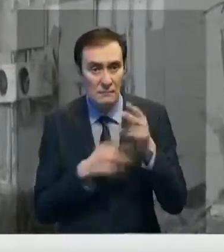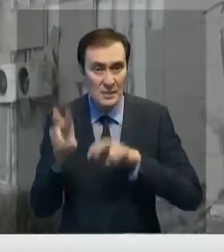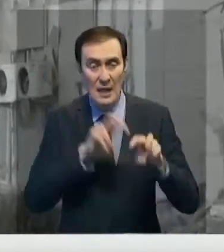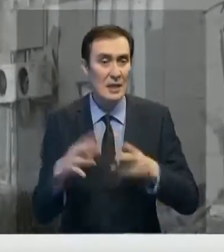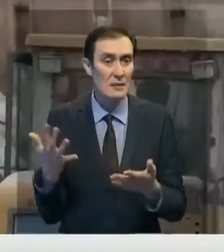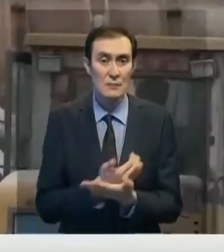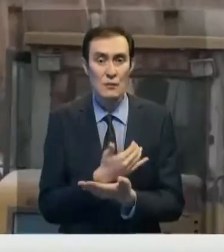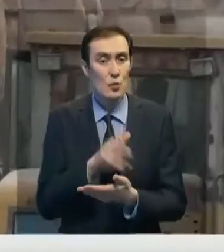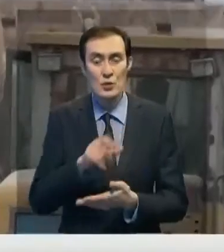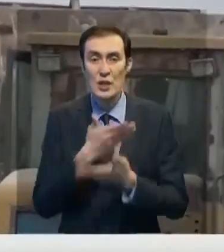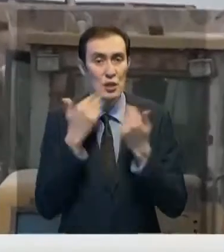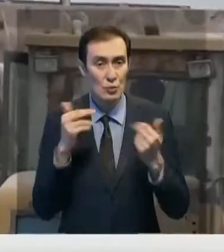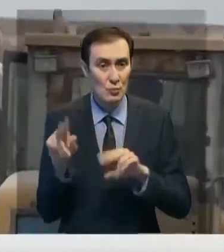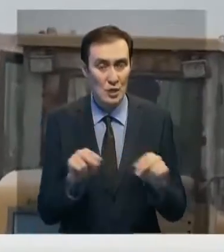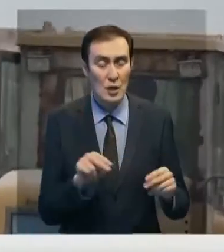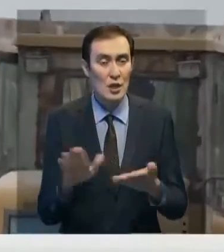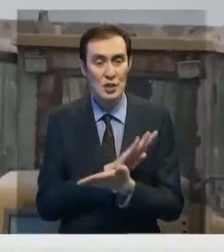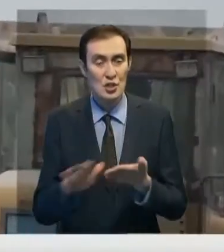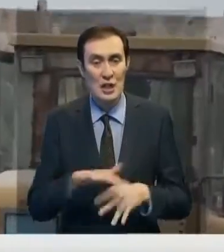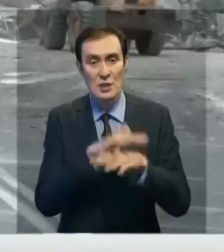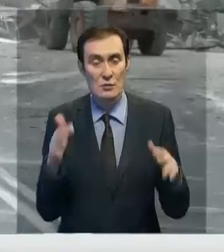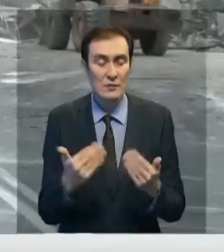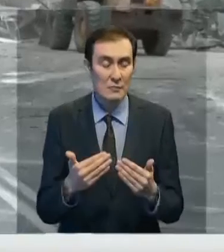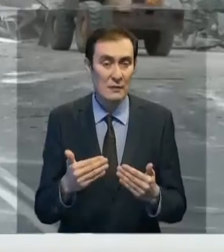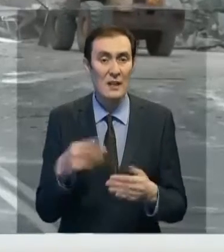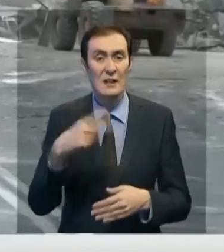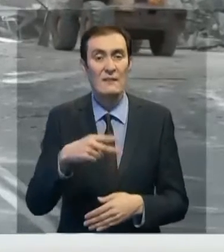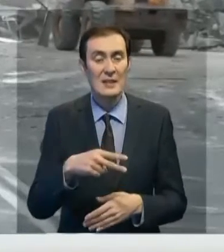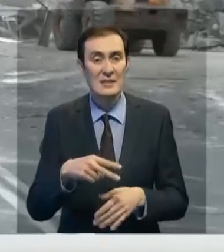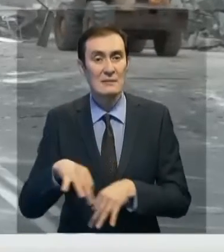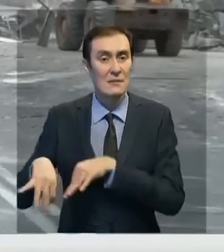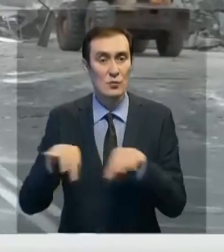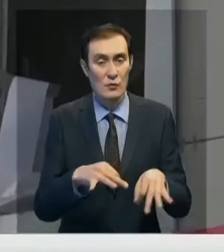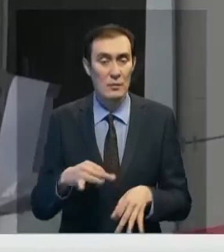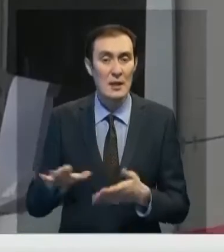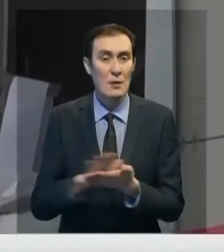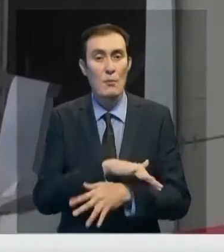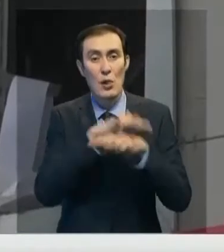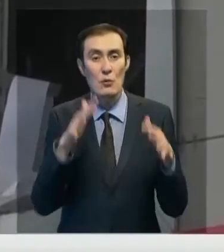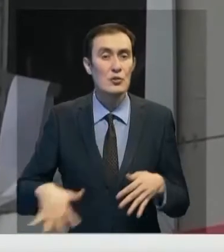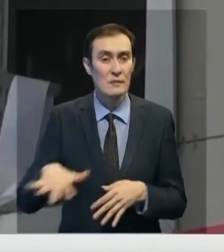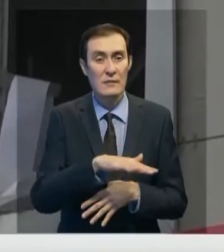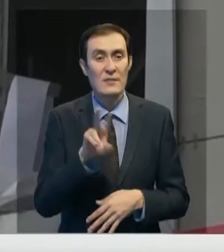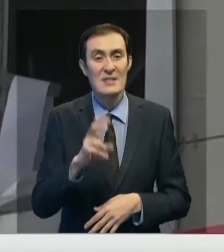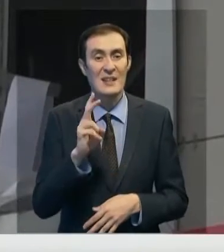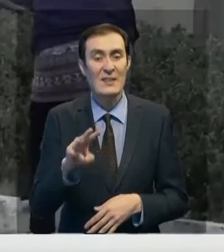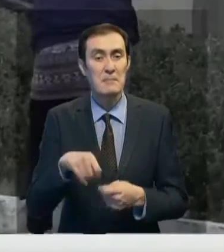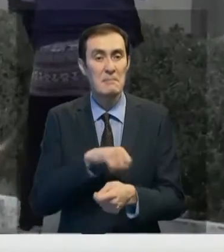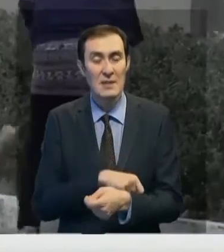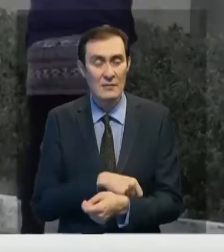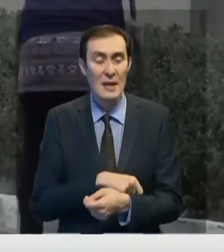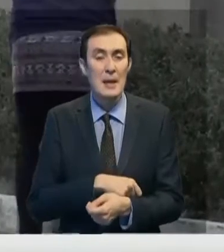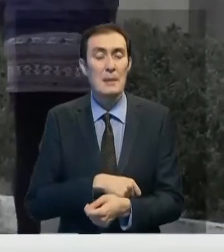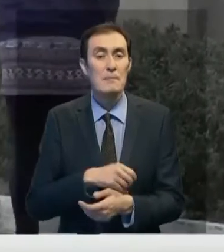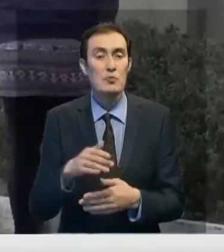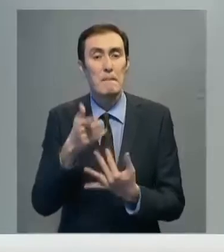месте взрыва нет. Всю ночь спасателя расчищали территорию. Привлечено 20 единиц спецтехники. Площадь завалов составила 200 квадратных метров,